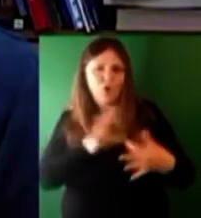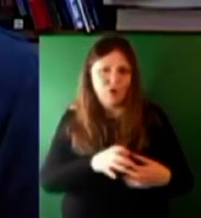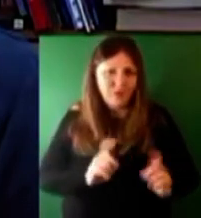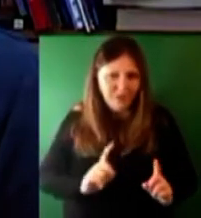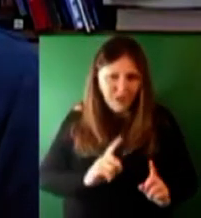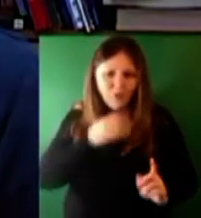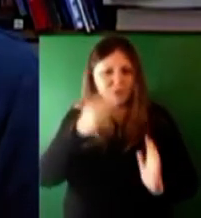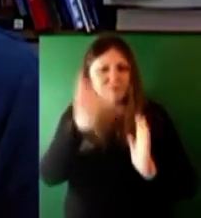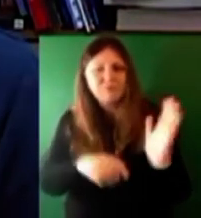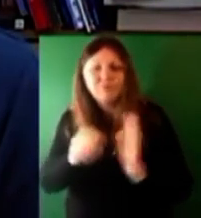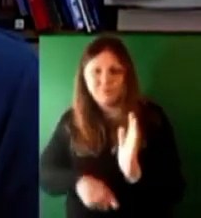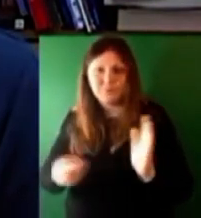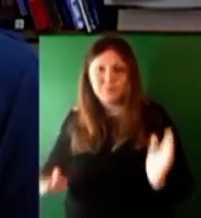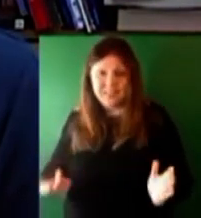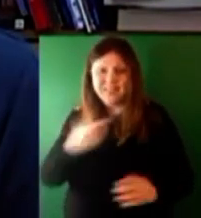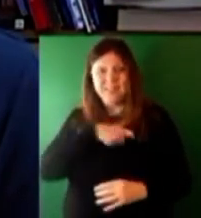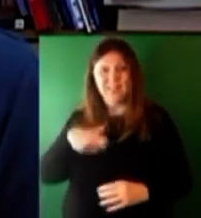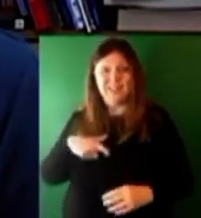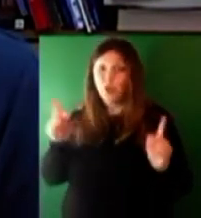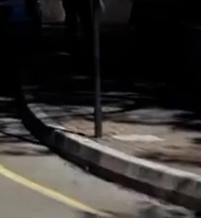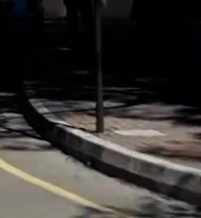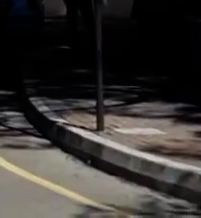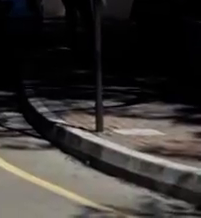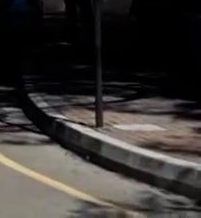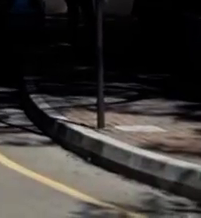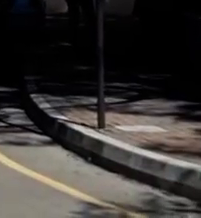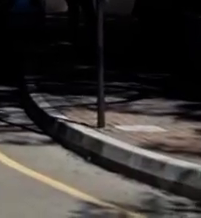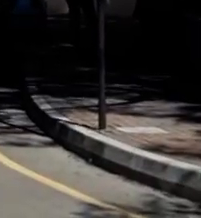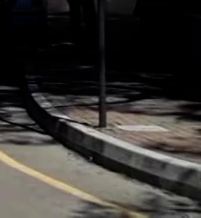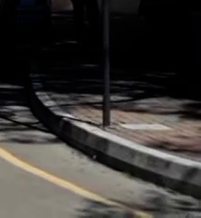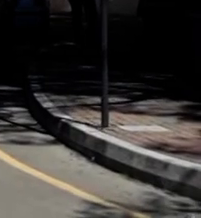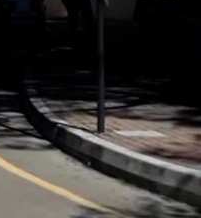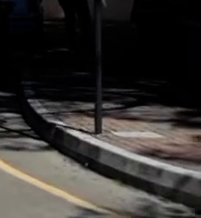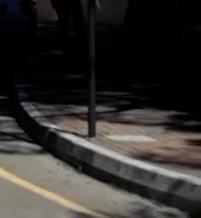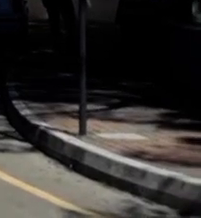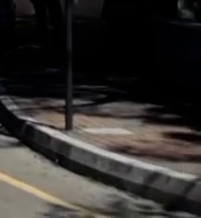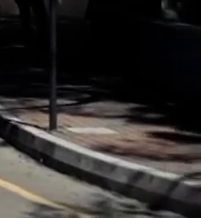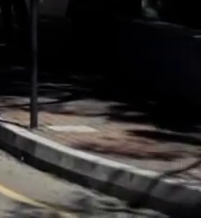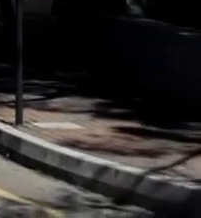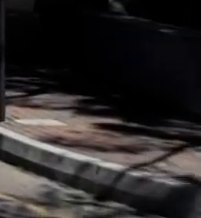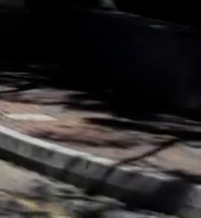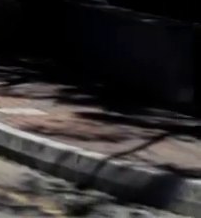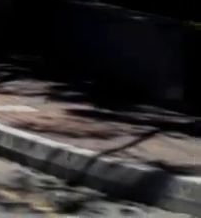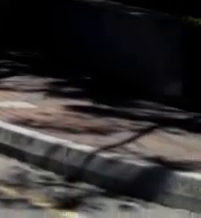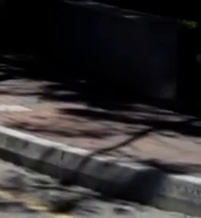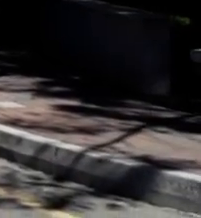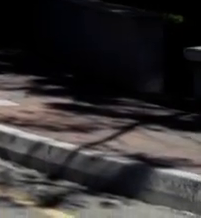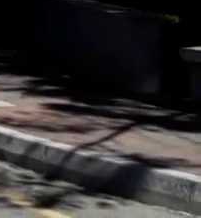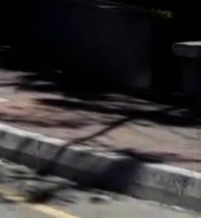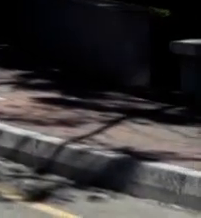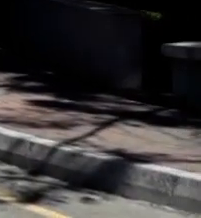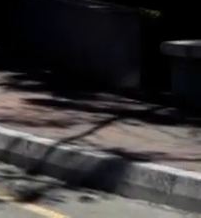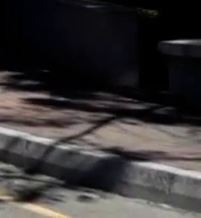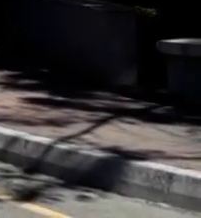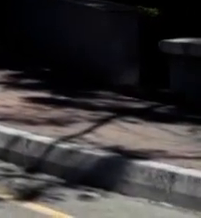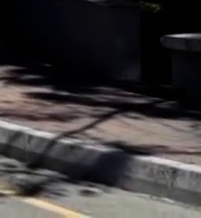ricettive saranno a disposizione anche del personale medico e paramedico che ne farà richiesta perché desidera soggiornare